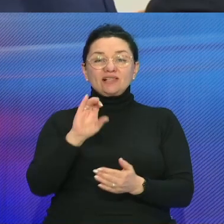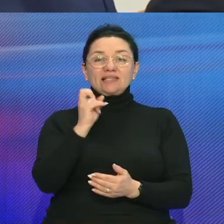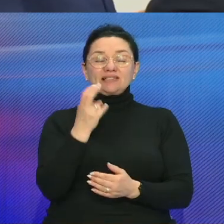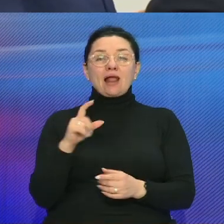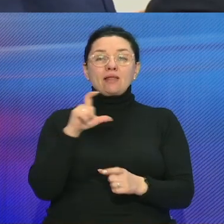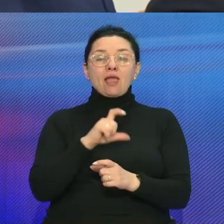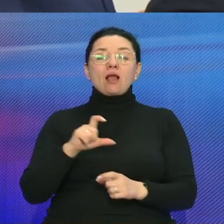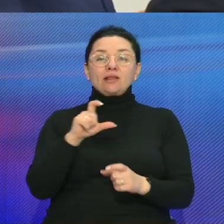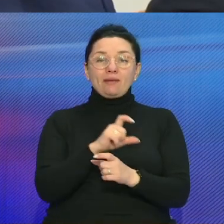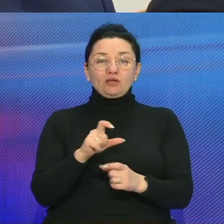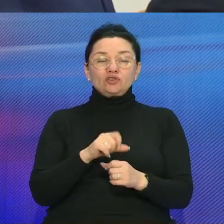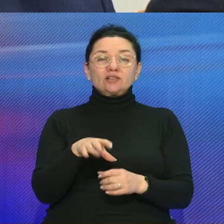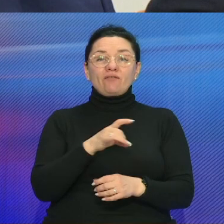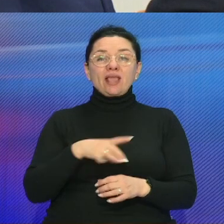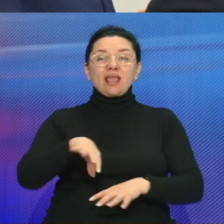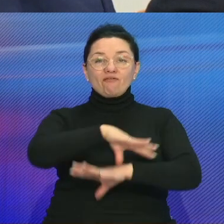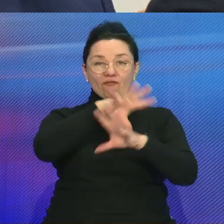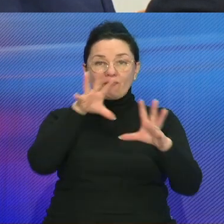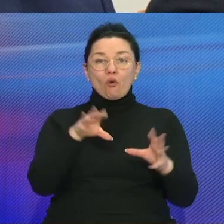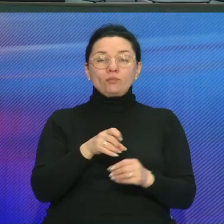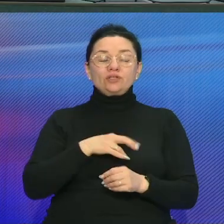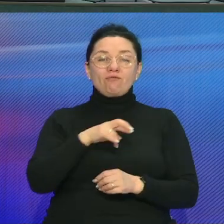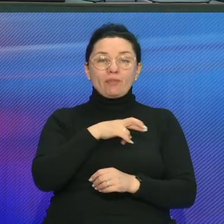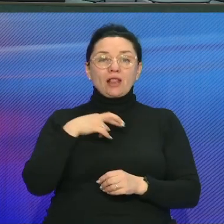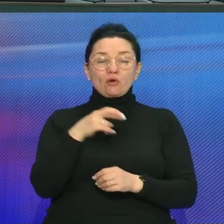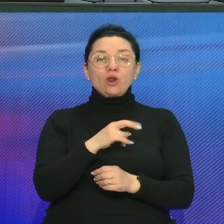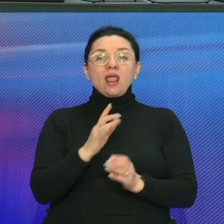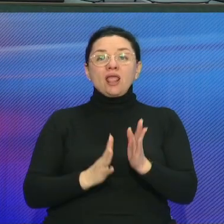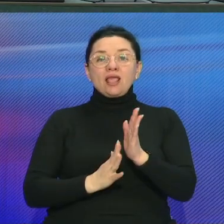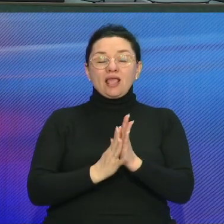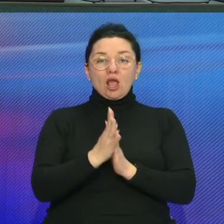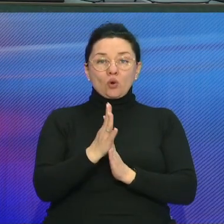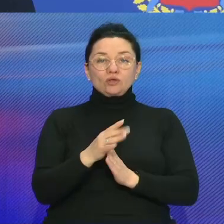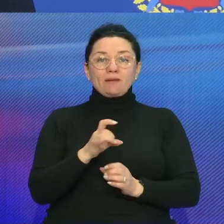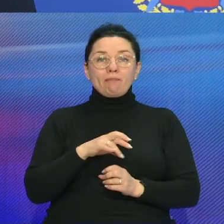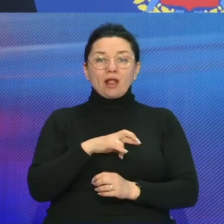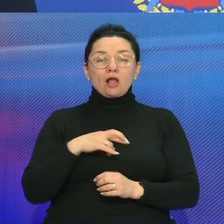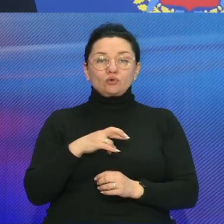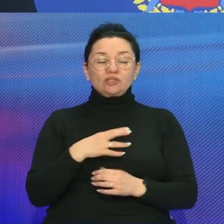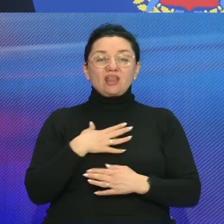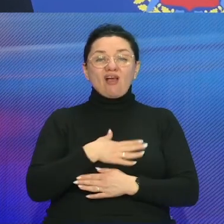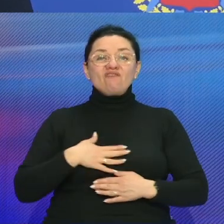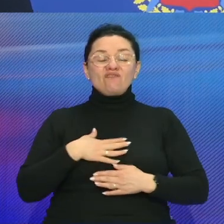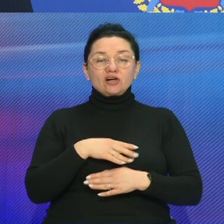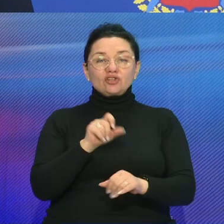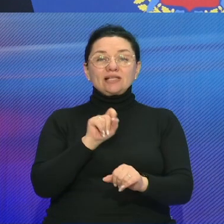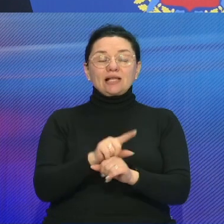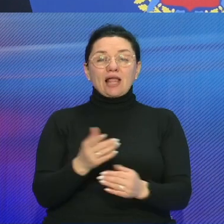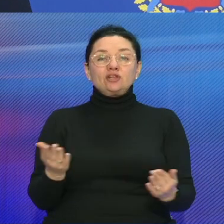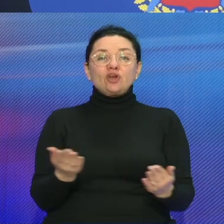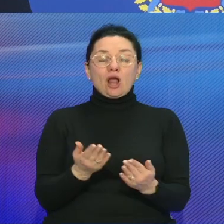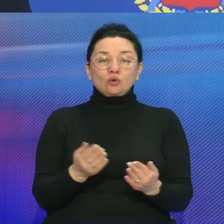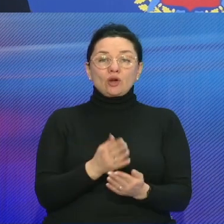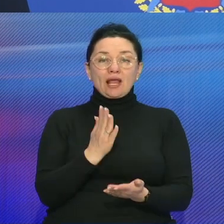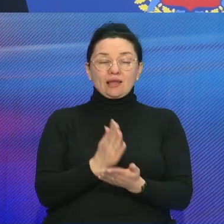Прынеманского края и краины в целом. Росту добробыту белорусов. Важная задача, которая стоит, это, конечно,